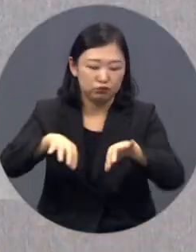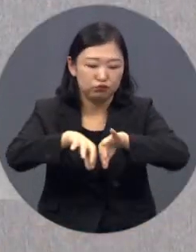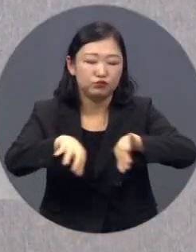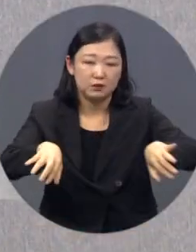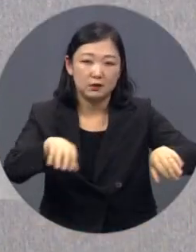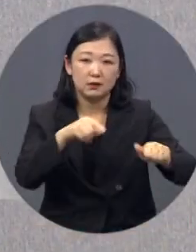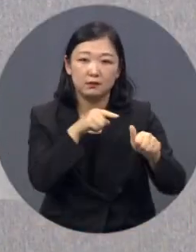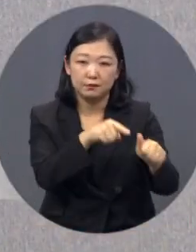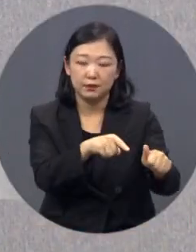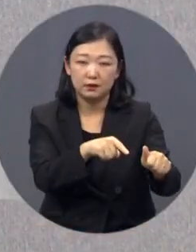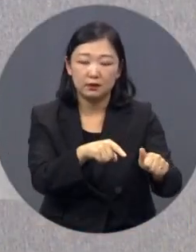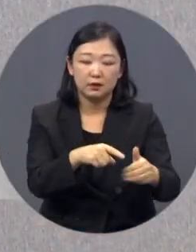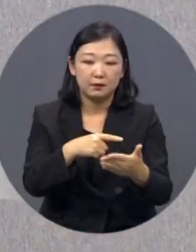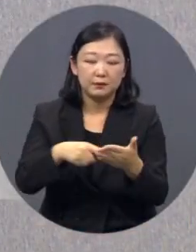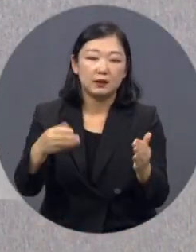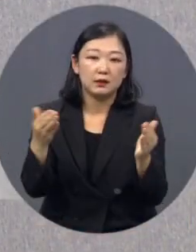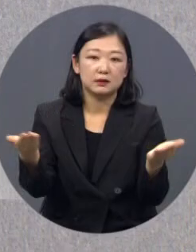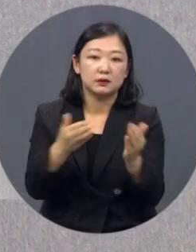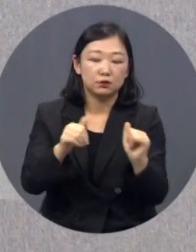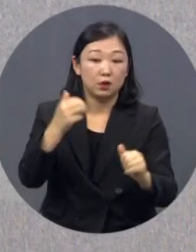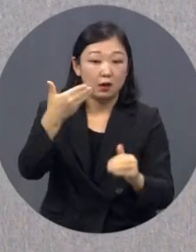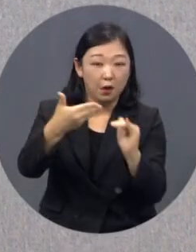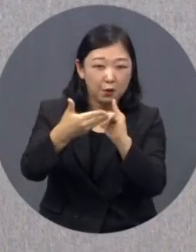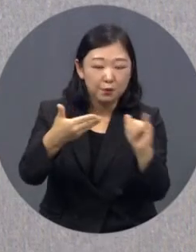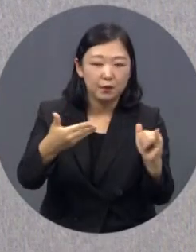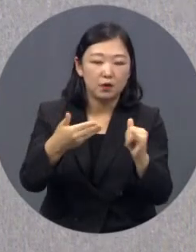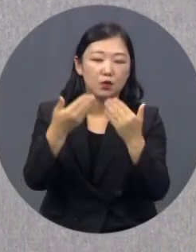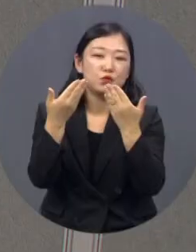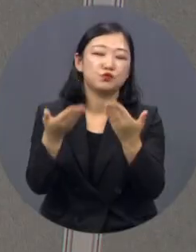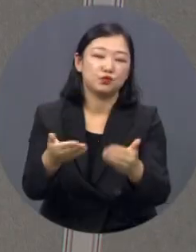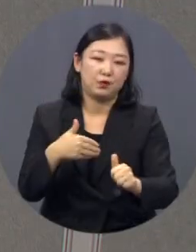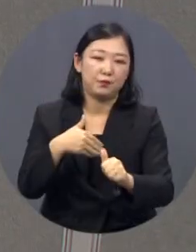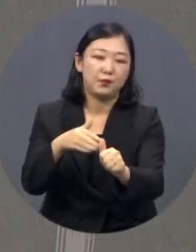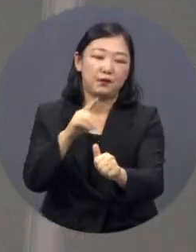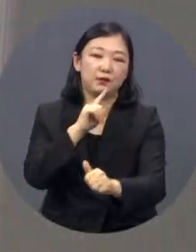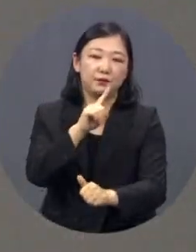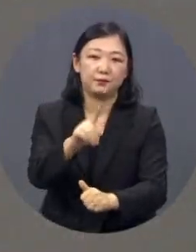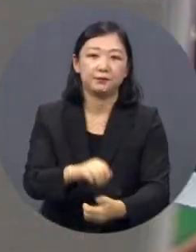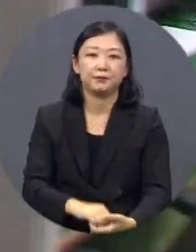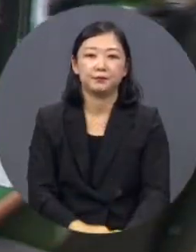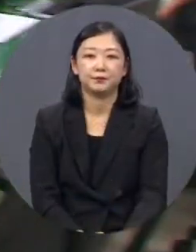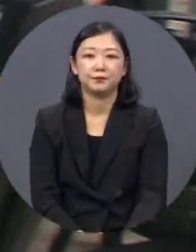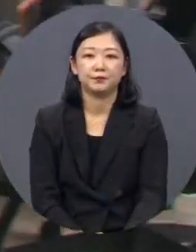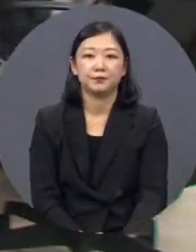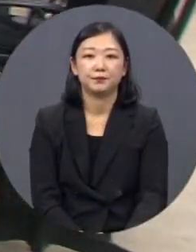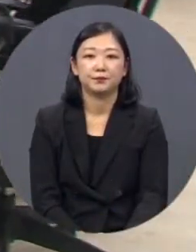조치를 하고 피해 직원 9명은 유급 휴가를 보내겠다고 밝혔습니다.